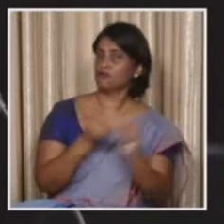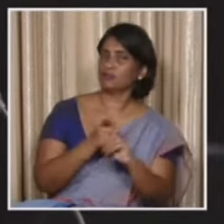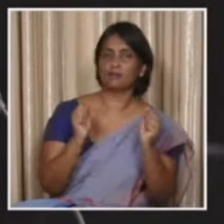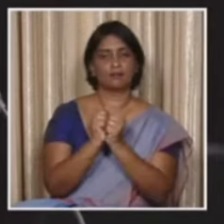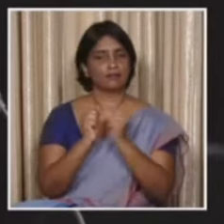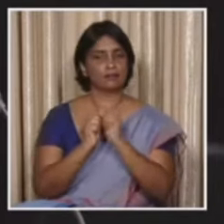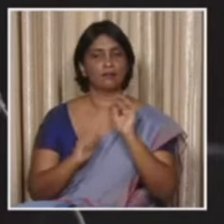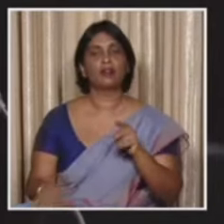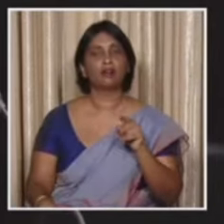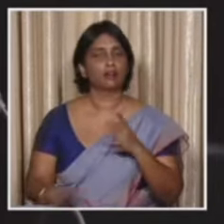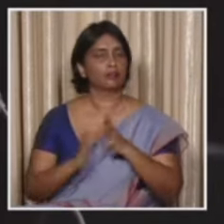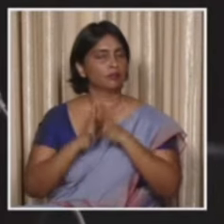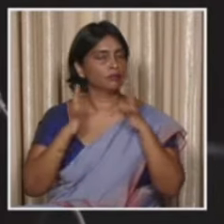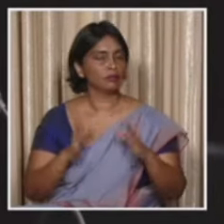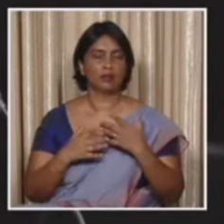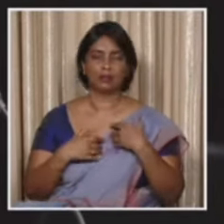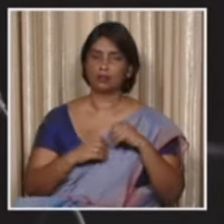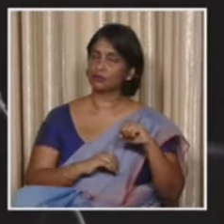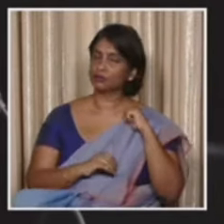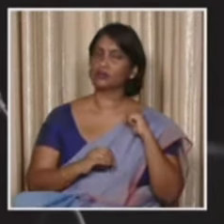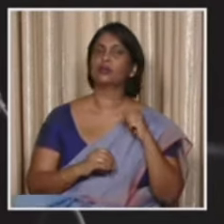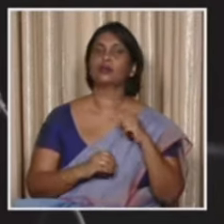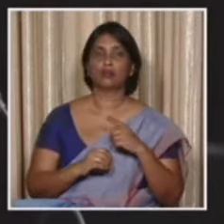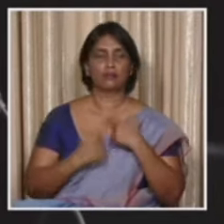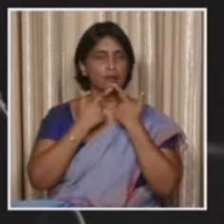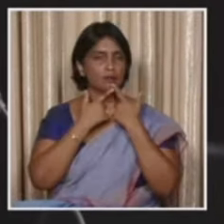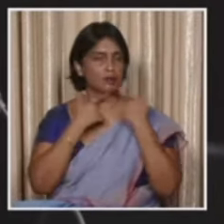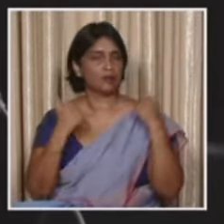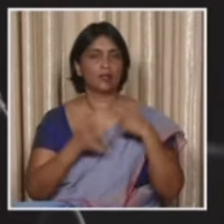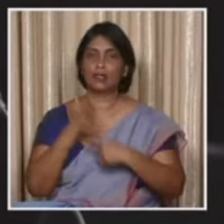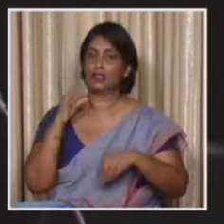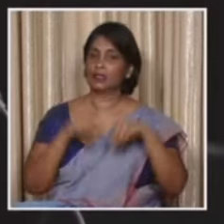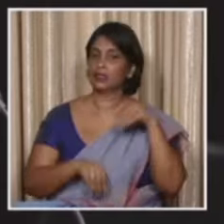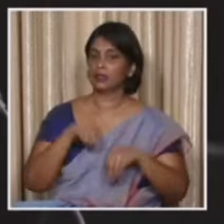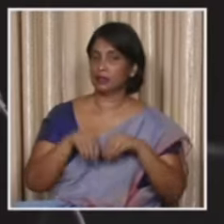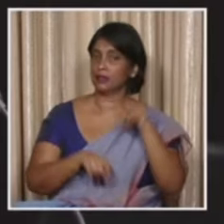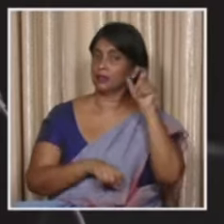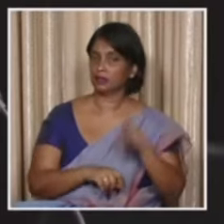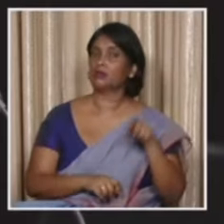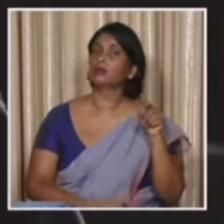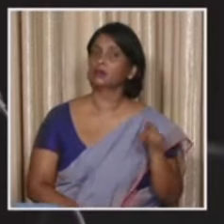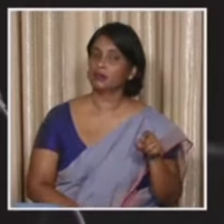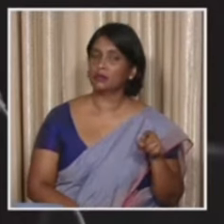அப்பழுக்கற்ற ஒரு அரசியல்வாதி என்று அவருக்கு என்னுடைய கண்ணியத்தை முதலில் செலுத்திக் கொள்ள